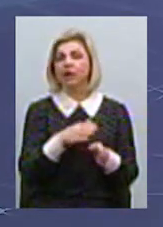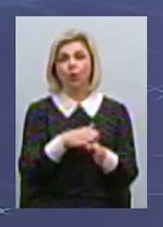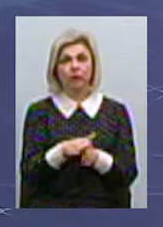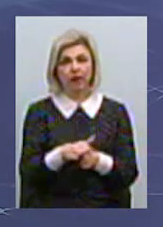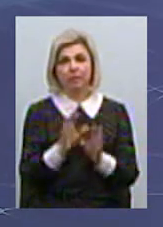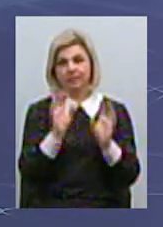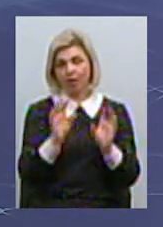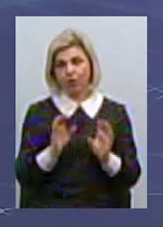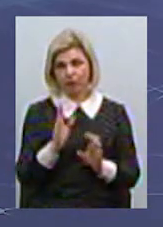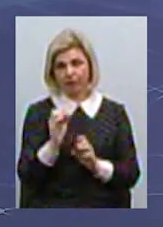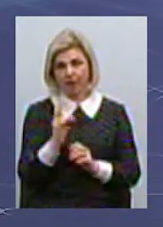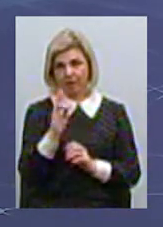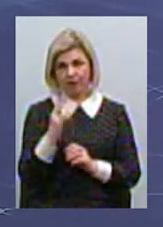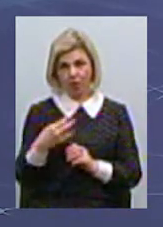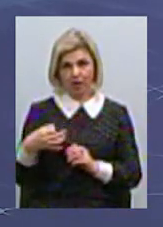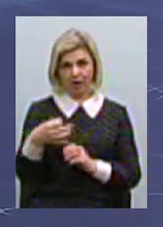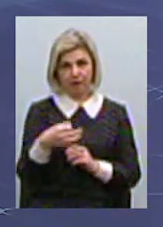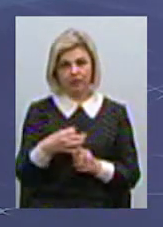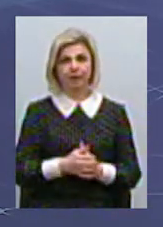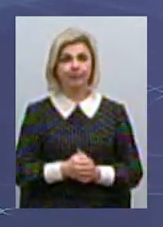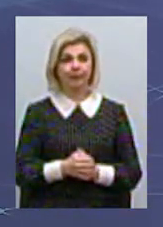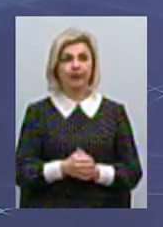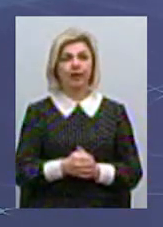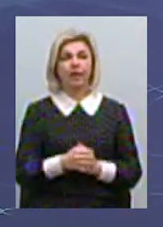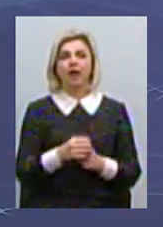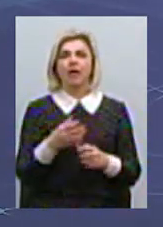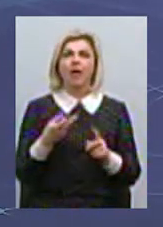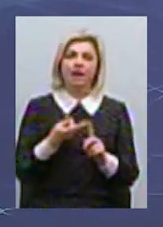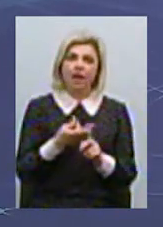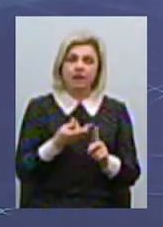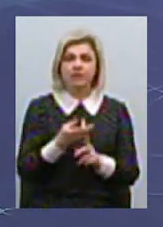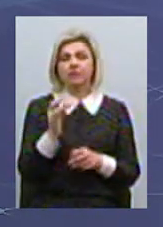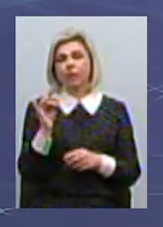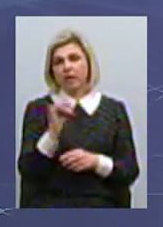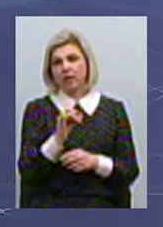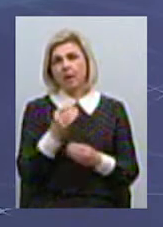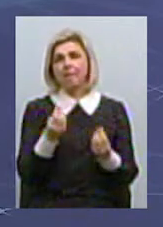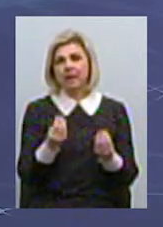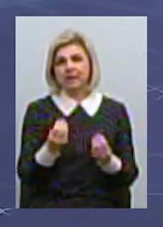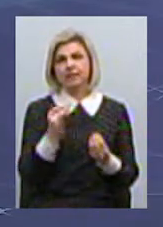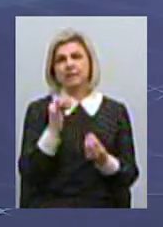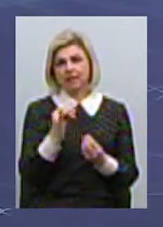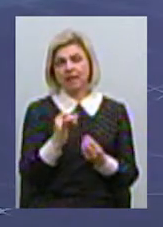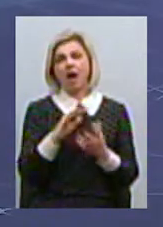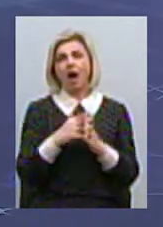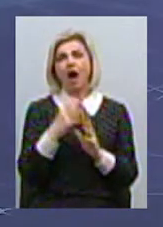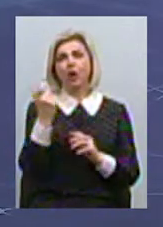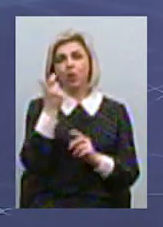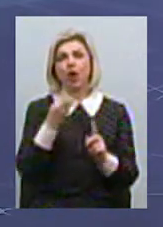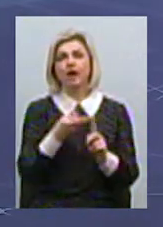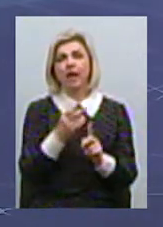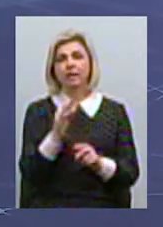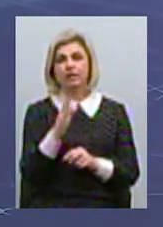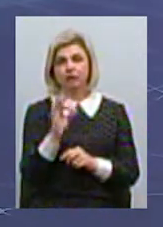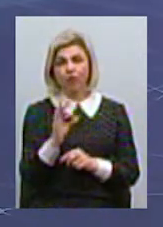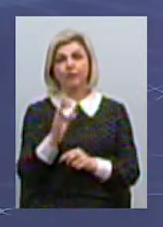недотримання законодавства на Миколаївщині. Рейдерство, бізнес та агрорейдерство. У 2017 році наші